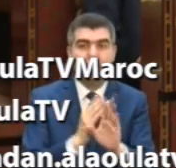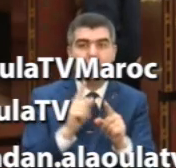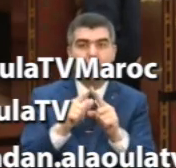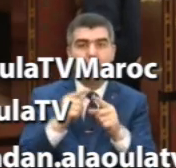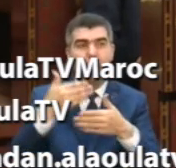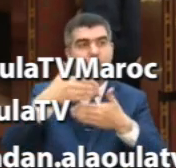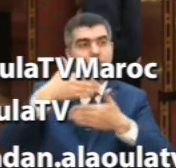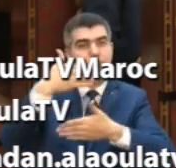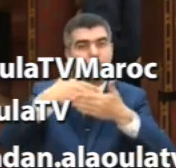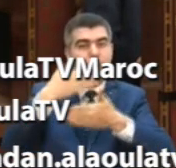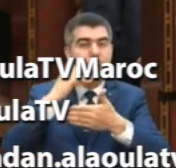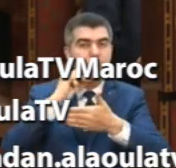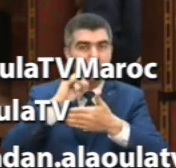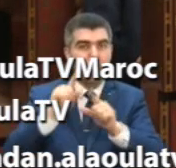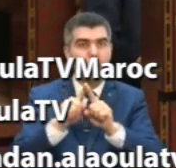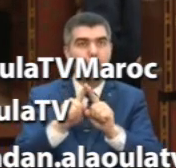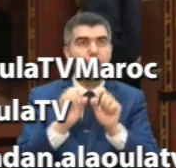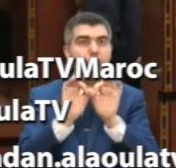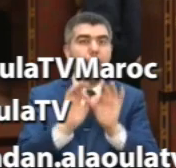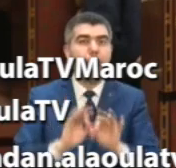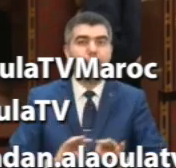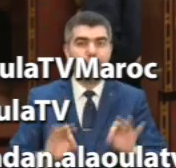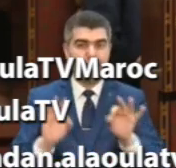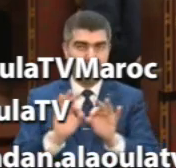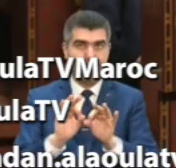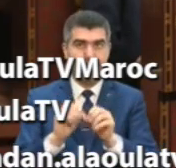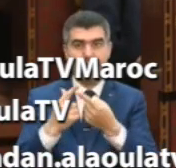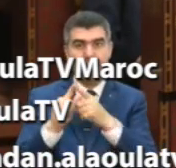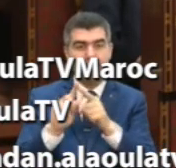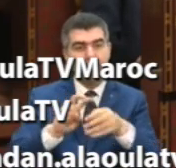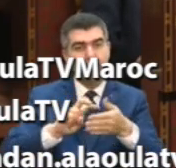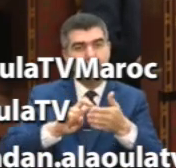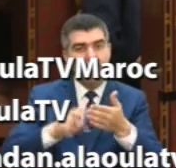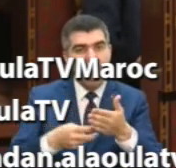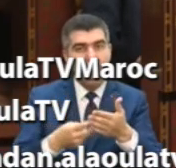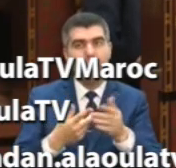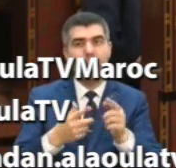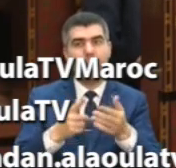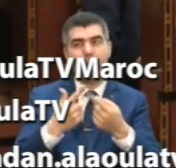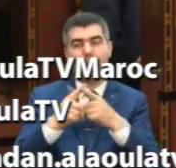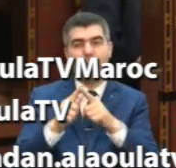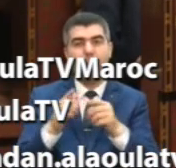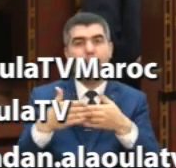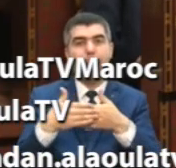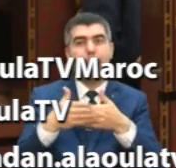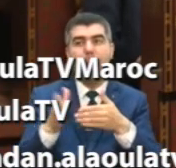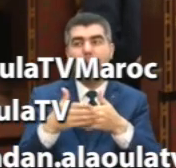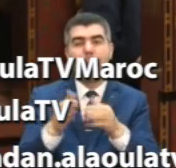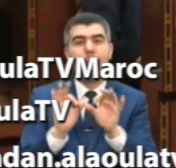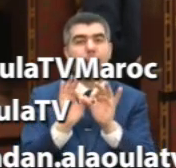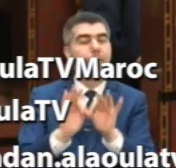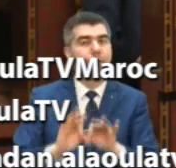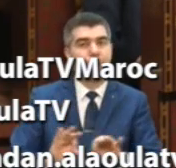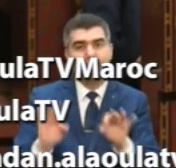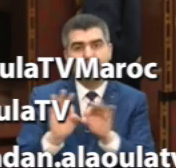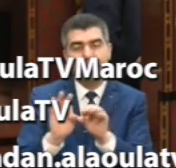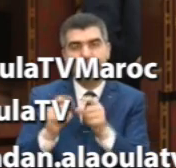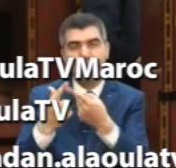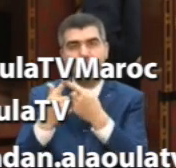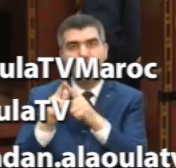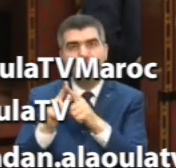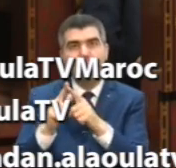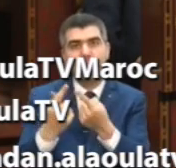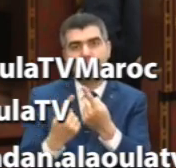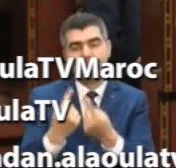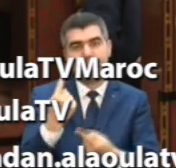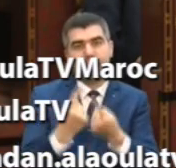في الفرعيات مما يجعل المؤسسة عرضة للسرقة والتخسير والتخريب، وفي بعض الأحيان تتحول الفرعية إلى إسطبل